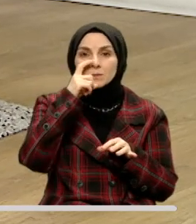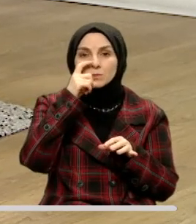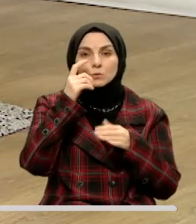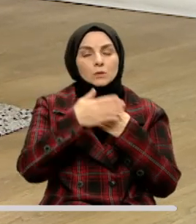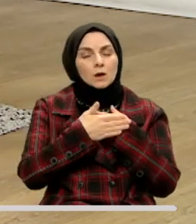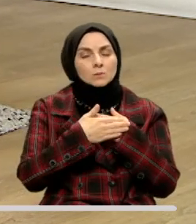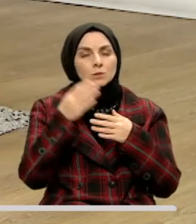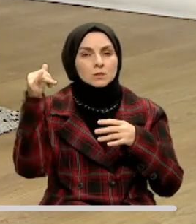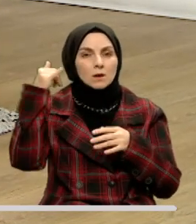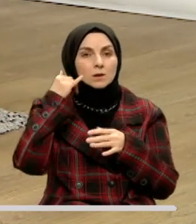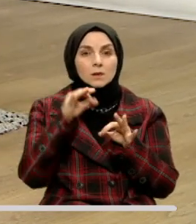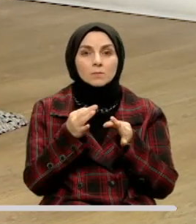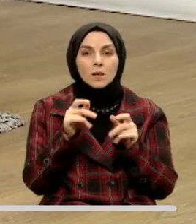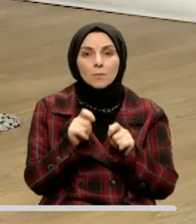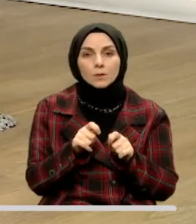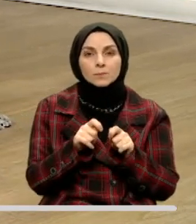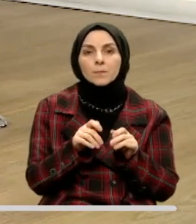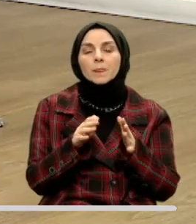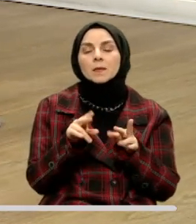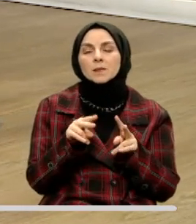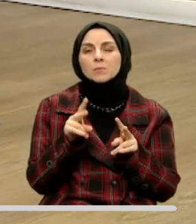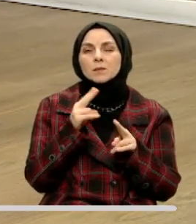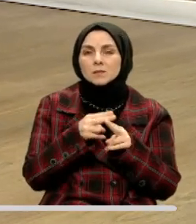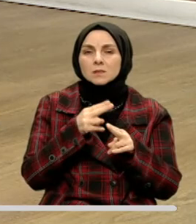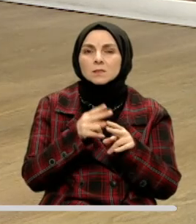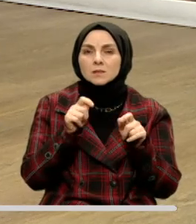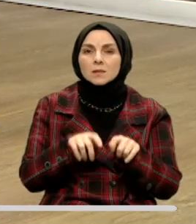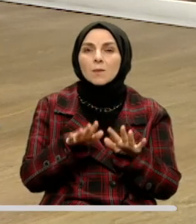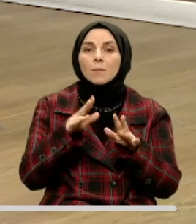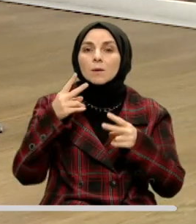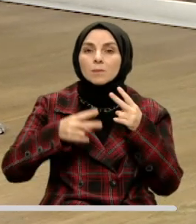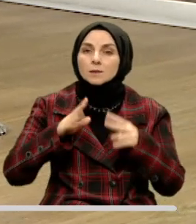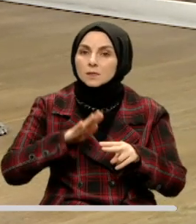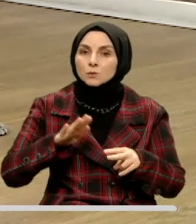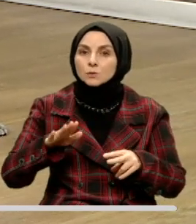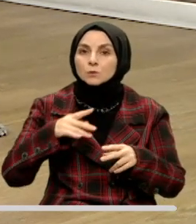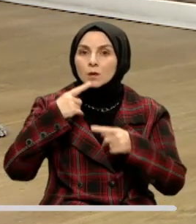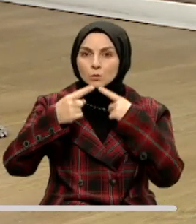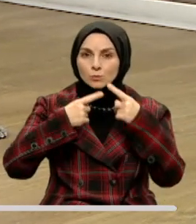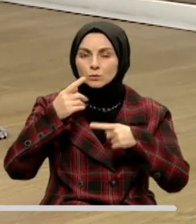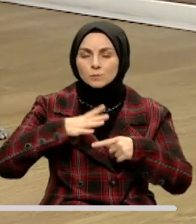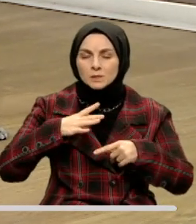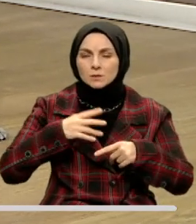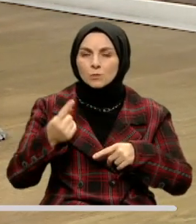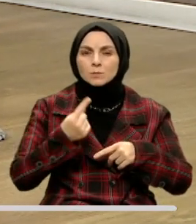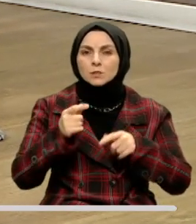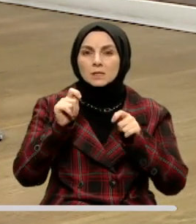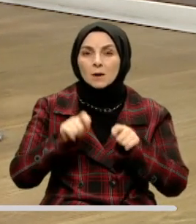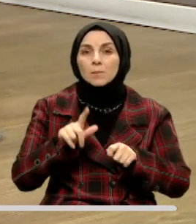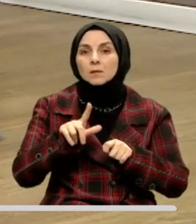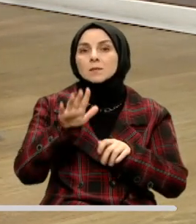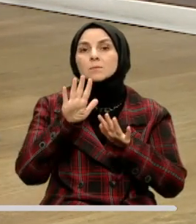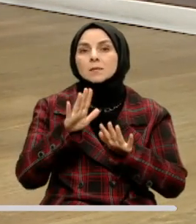sakin olun. Bazen sadece çocuklar konuşmak istiyorlar, dillendirmek, anlatmak istiyorlar. Bir şey yapmanıza gerek yok. Sadece